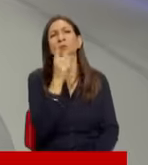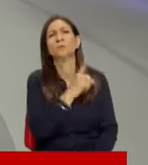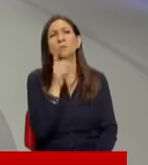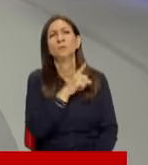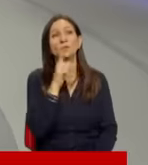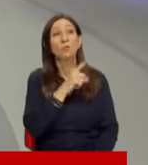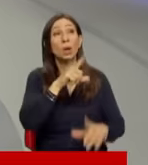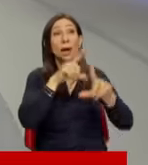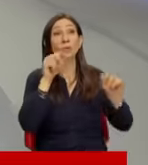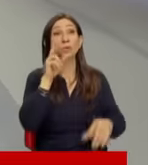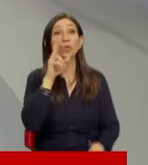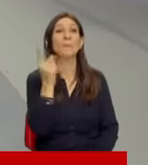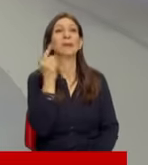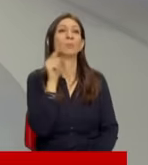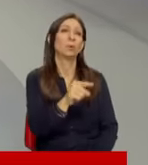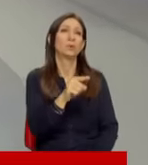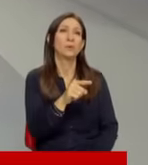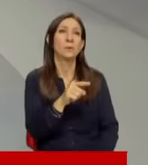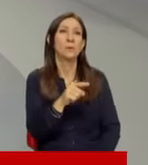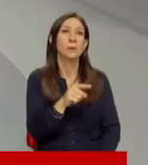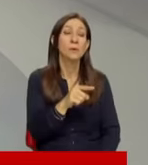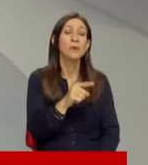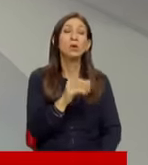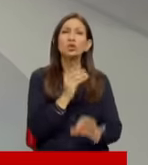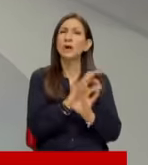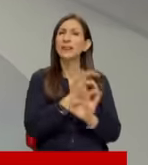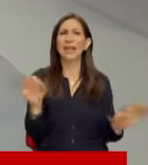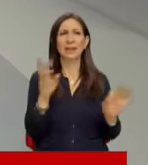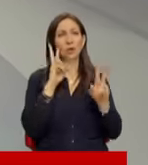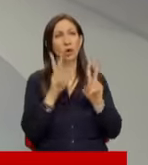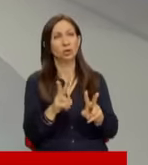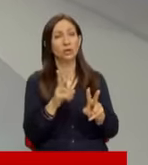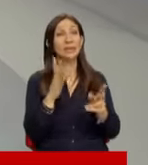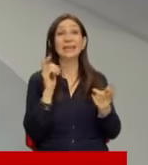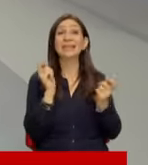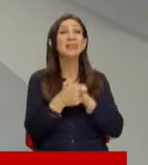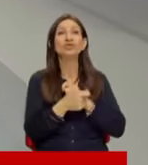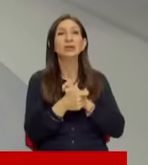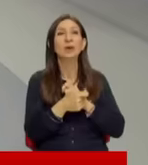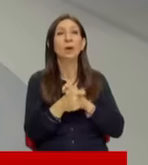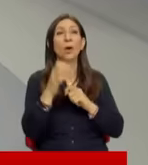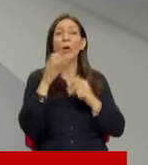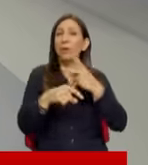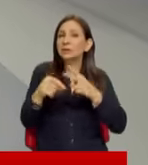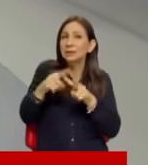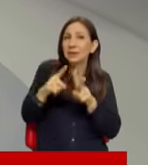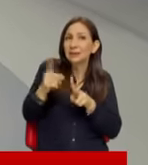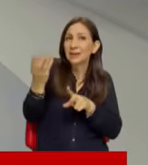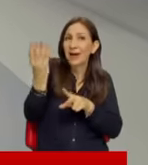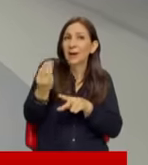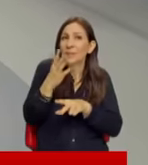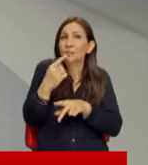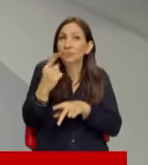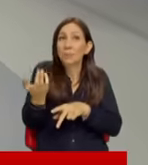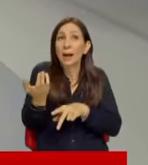Bence bu haritanın sonuçlarından biri bu. Yani çok net gösterdi. Ne değişti yani... Ozan sen şeyi